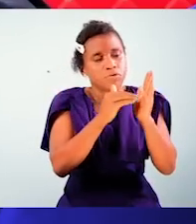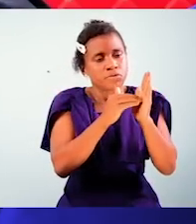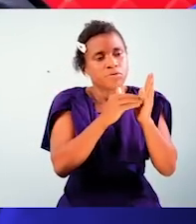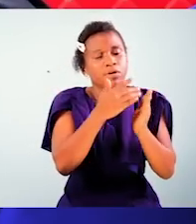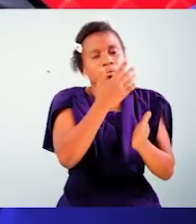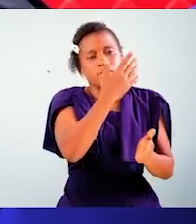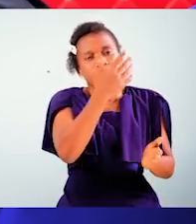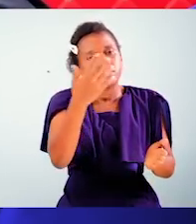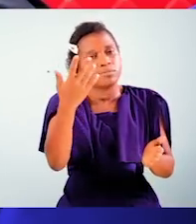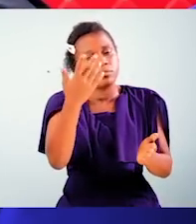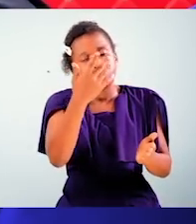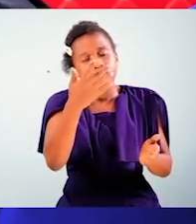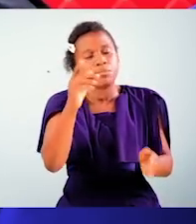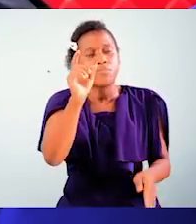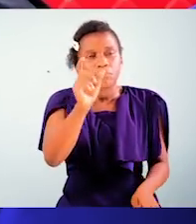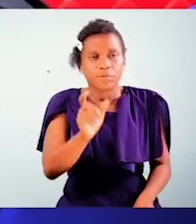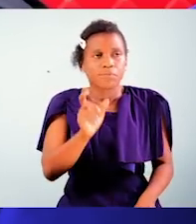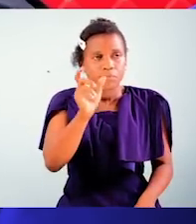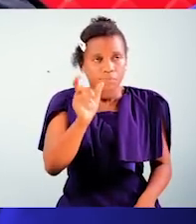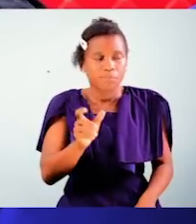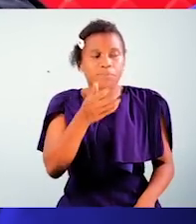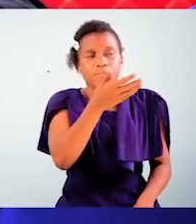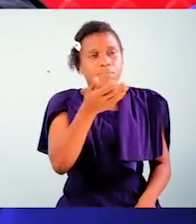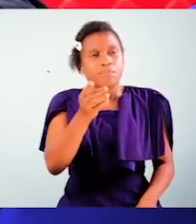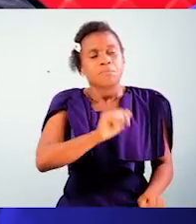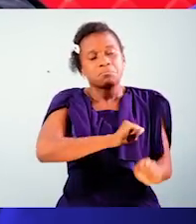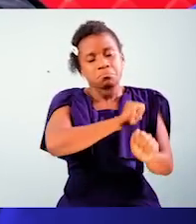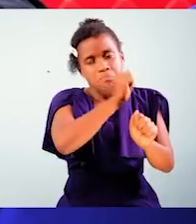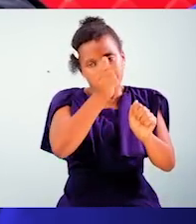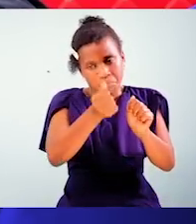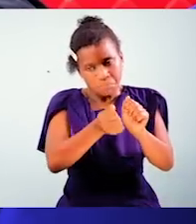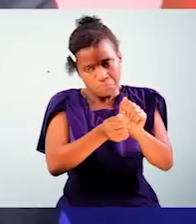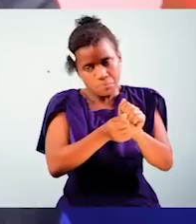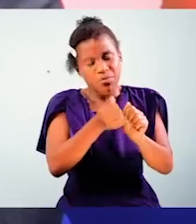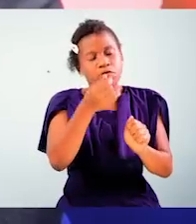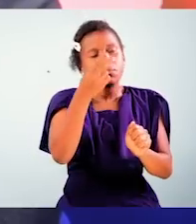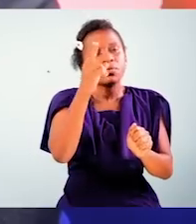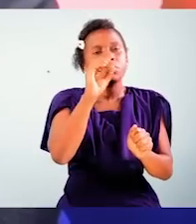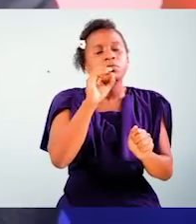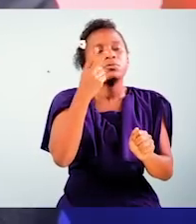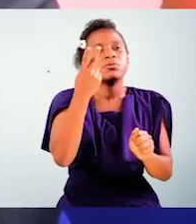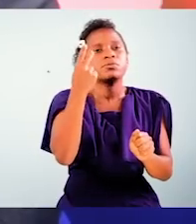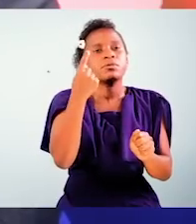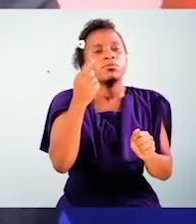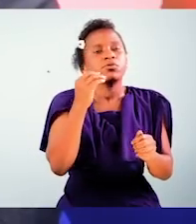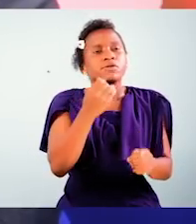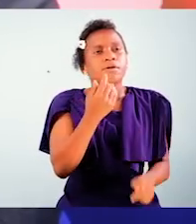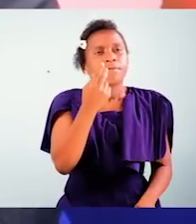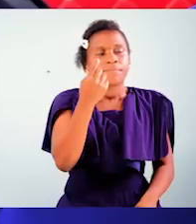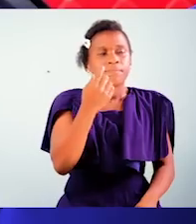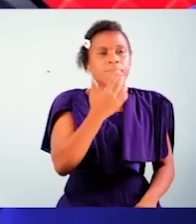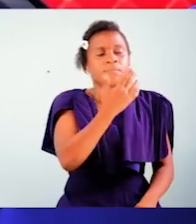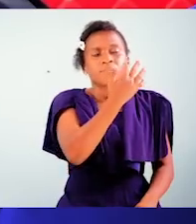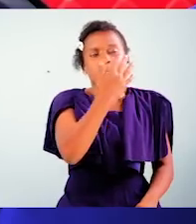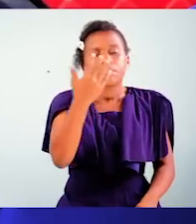namba 418 kama ilivyofanywa marekebisho mwaka 2021. Yenyewe inaeleza sasa